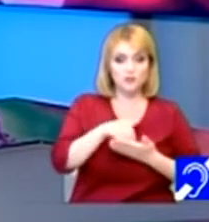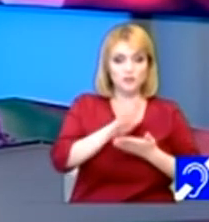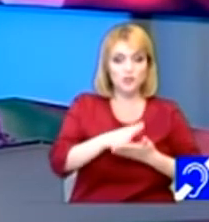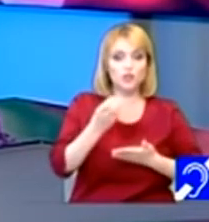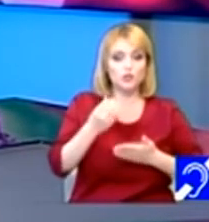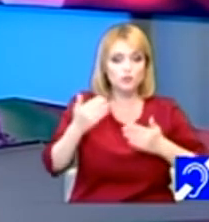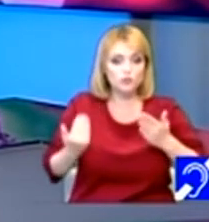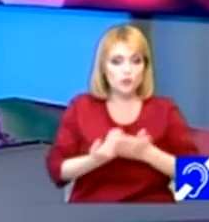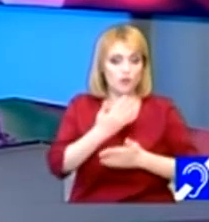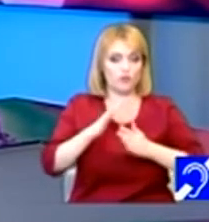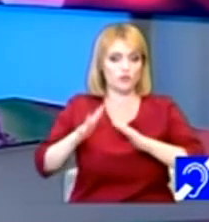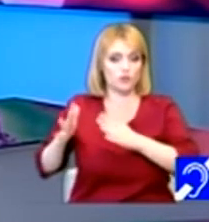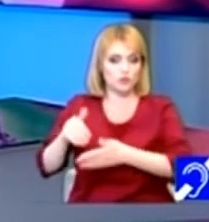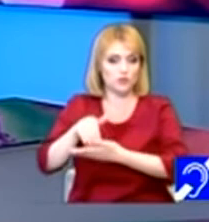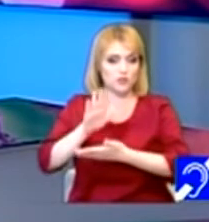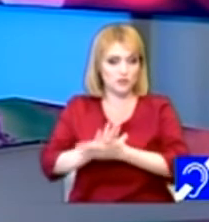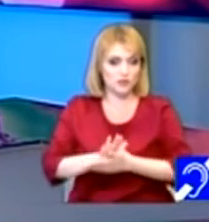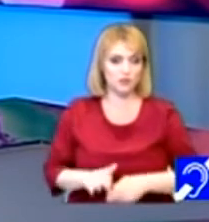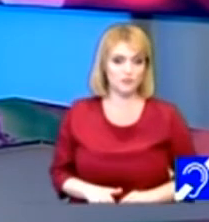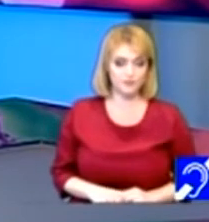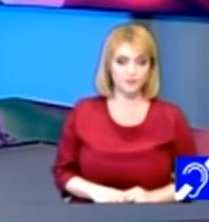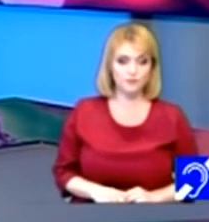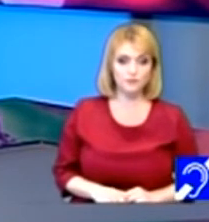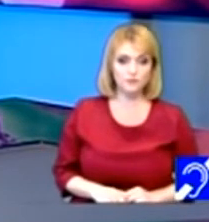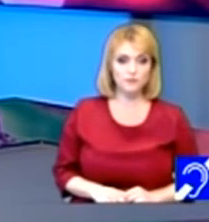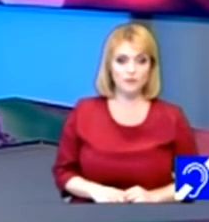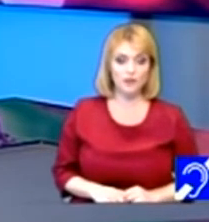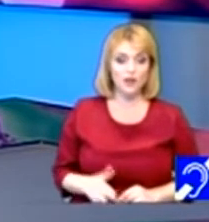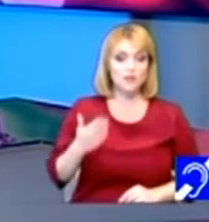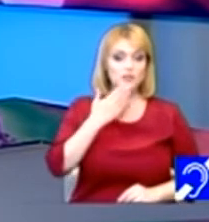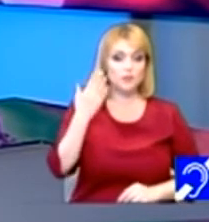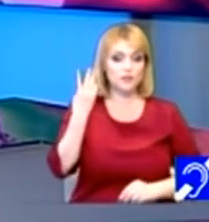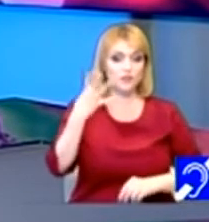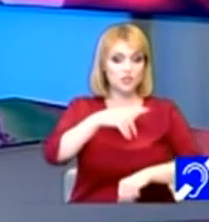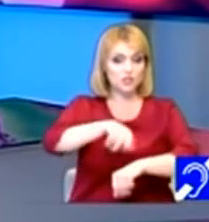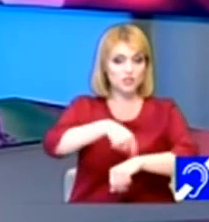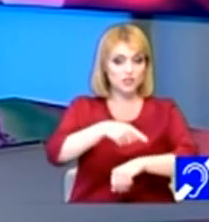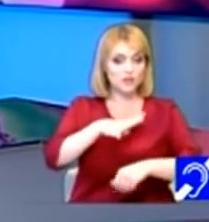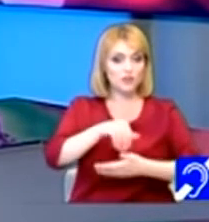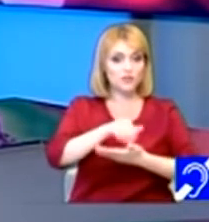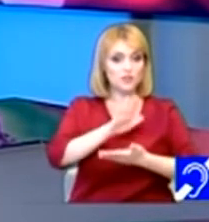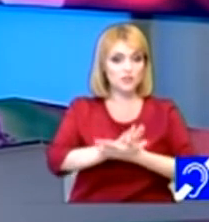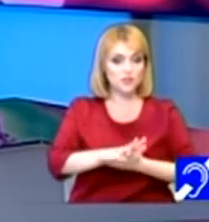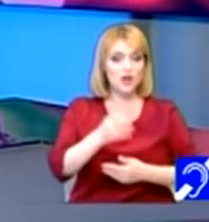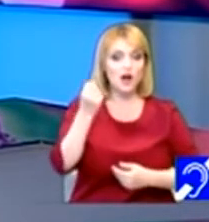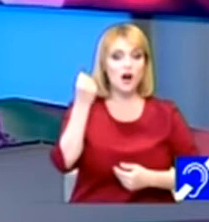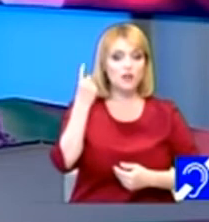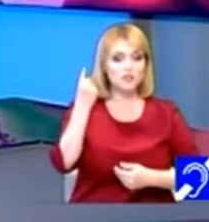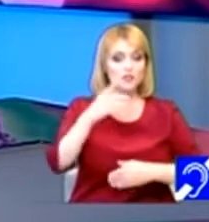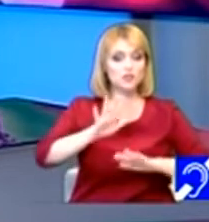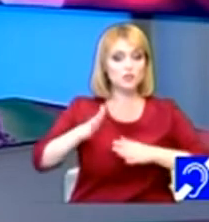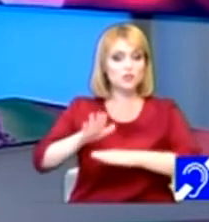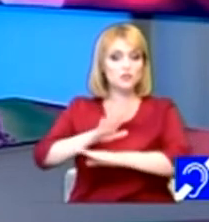din doar 1.250 de teste primare efectuate. În ultimele 24 de ore au fost înregistrate și 11